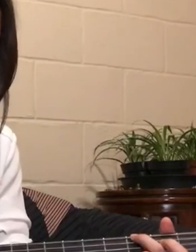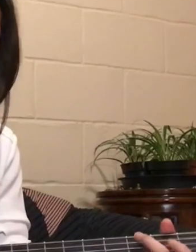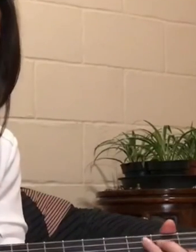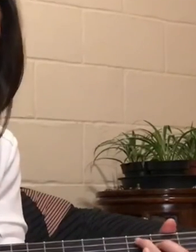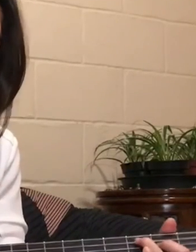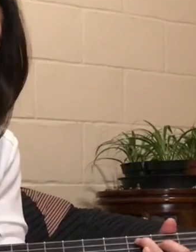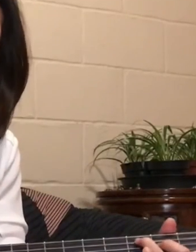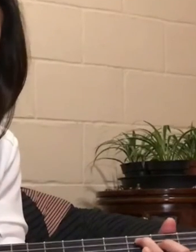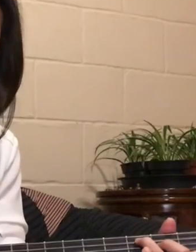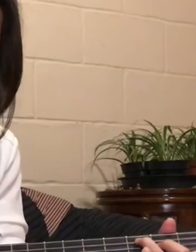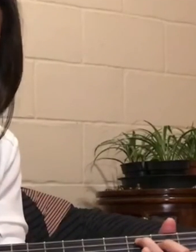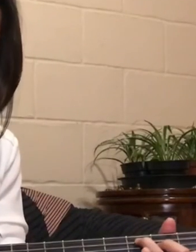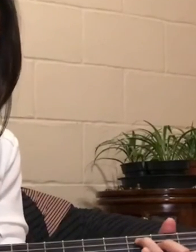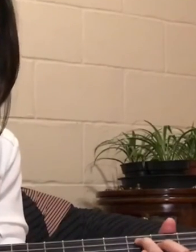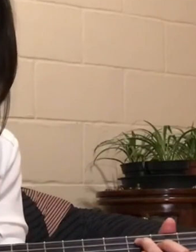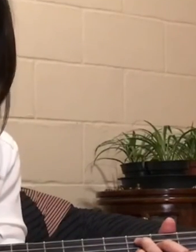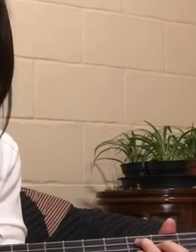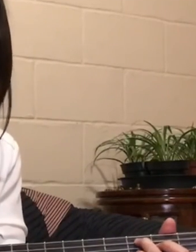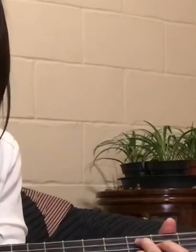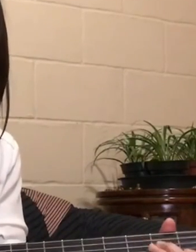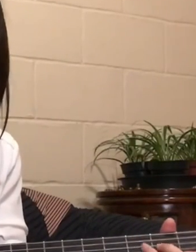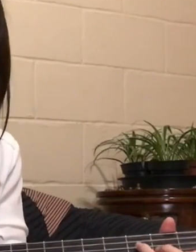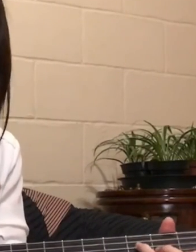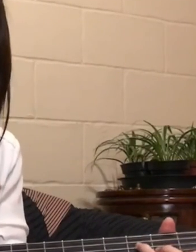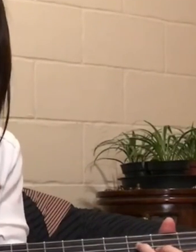tak berarti.